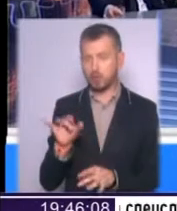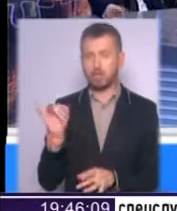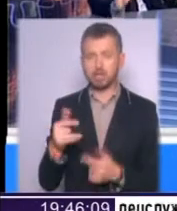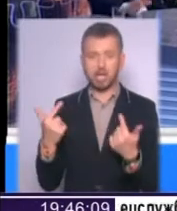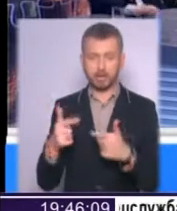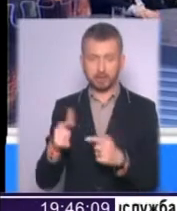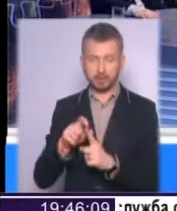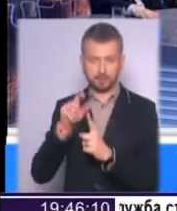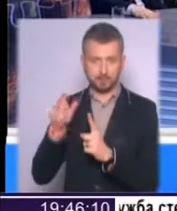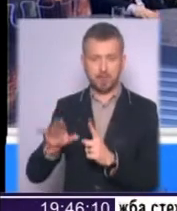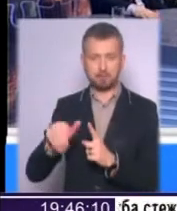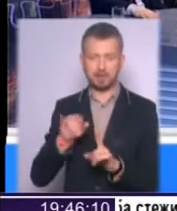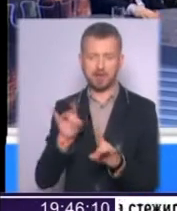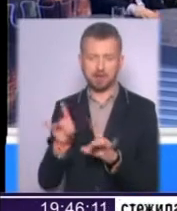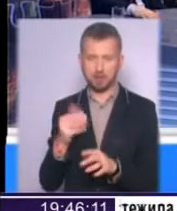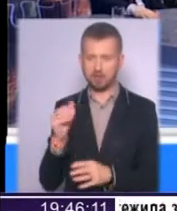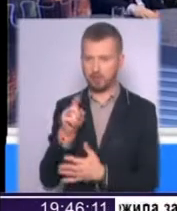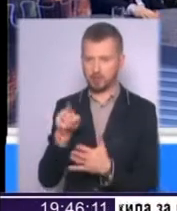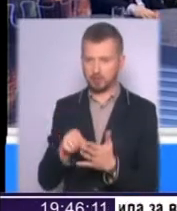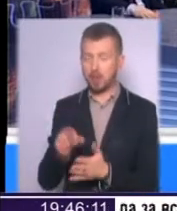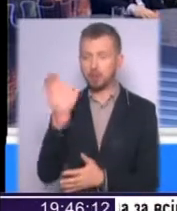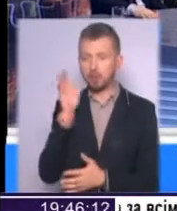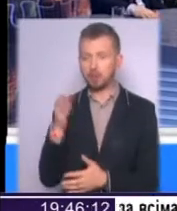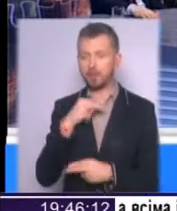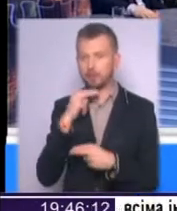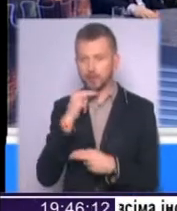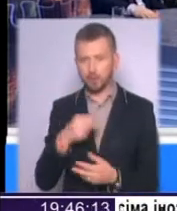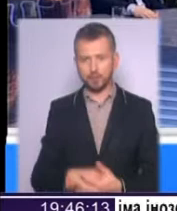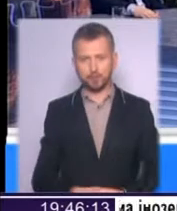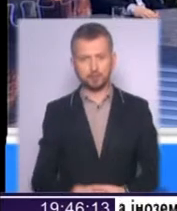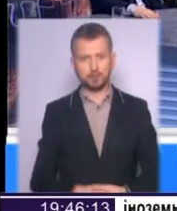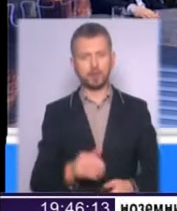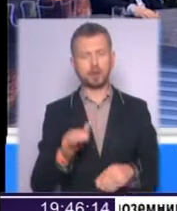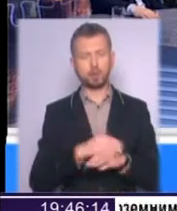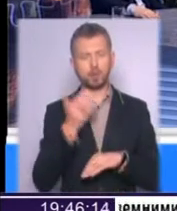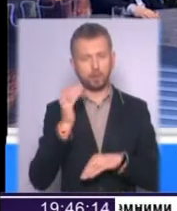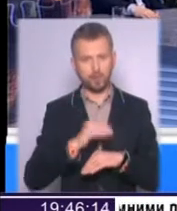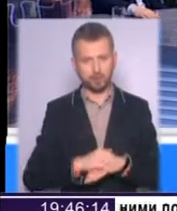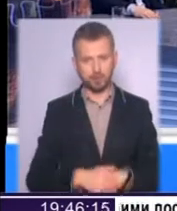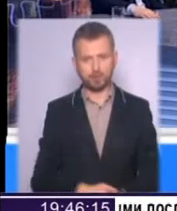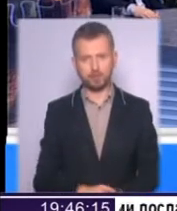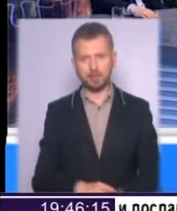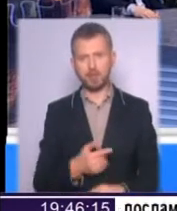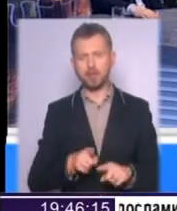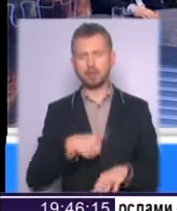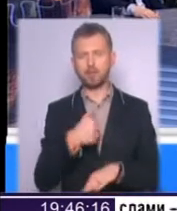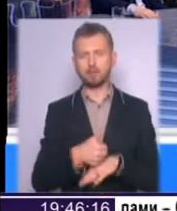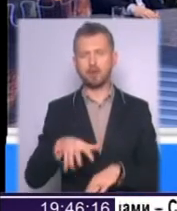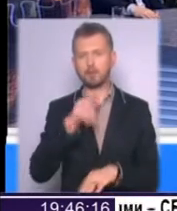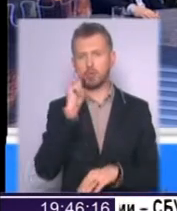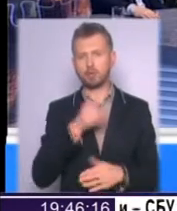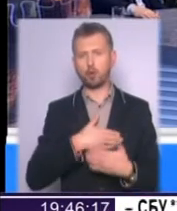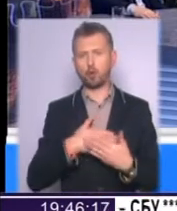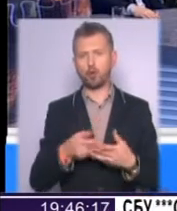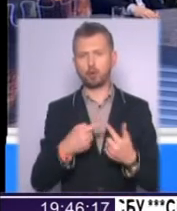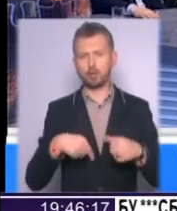дасть відповідь вже після реклами на ваше запитання. Слухаємо вас уважно, прошу, будь ласка. Доброго вечора. Доброго вечора. Доброго вечора. Це голова Всеукраїнської громадської